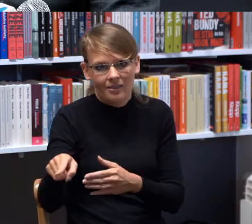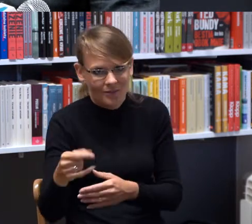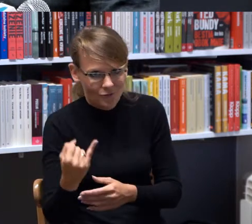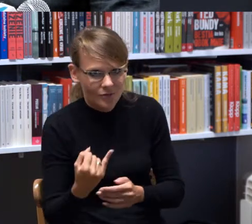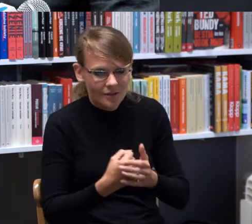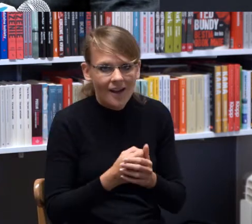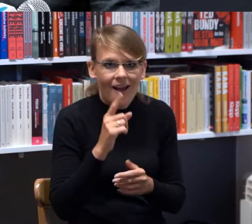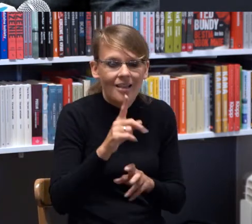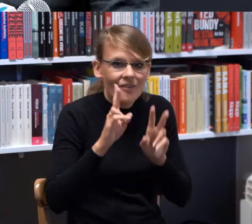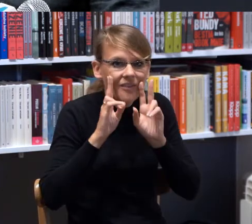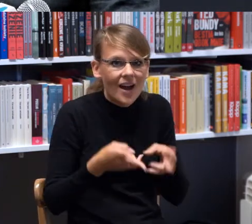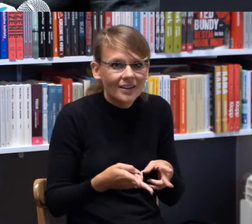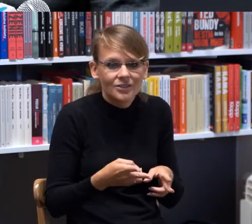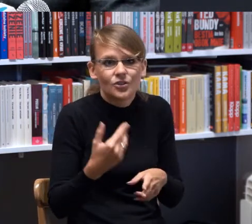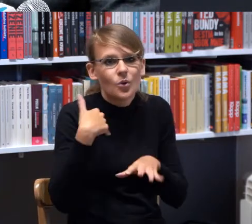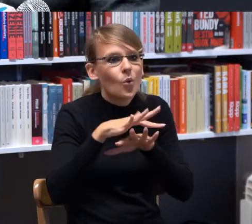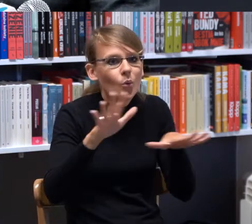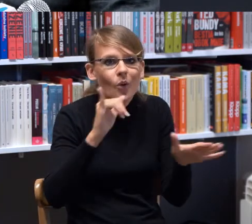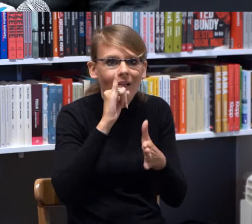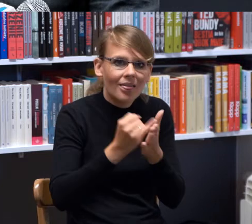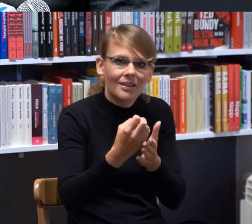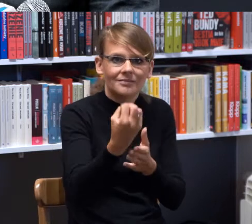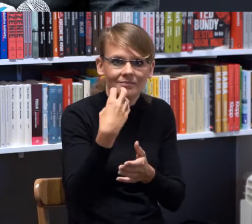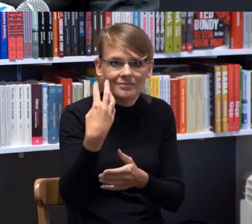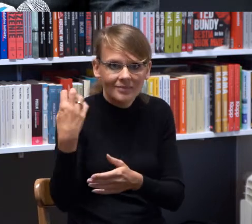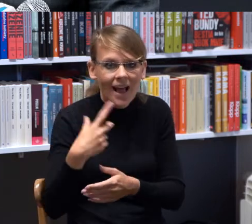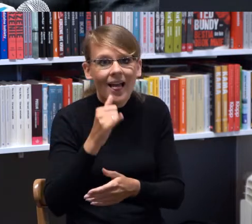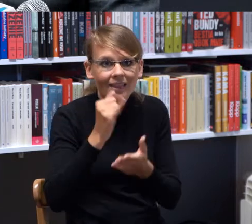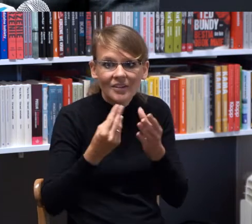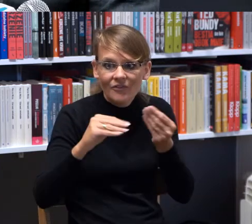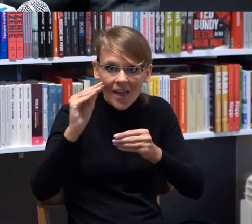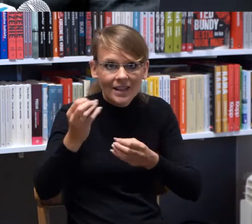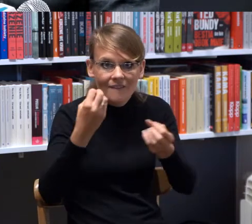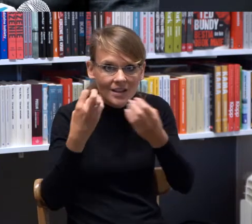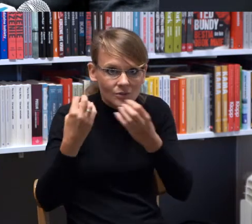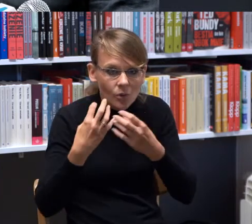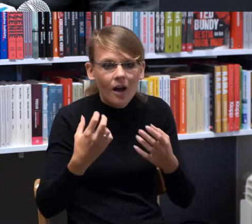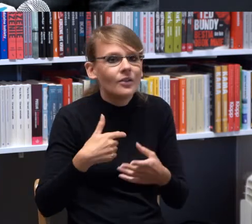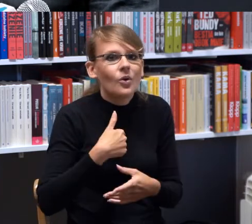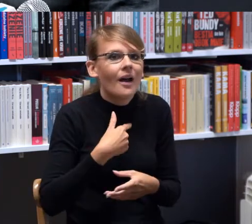Natomiast faktycznie dostałam bardzo dużo listów i im więcej ich dostaję, tym bardziej jestem